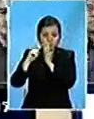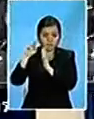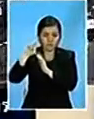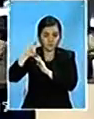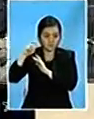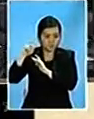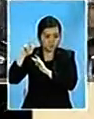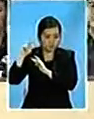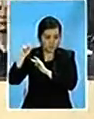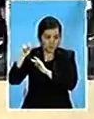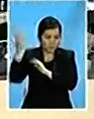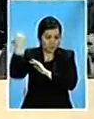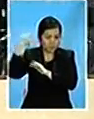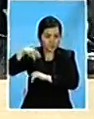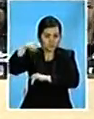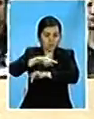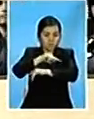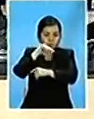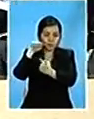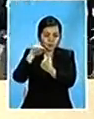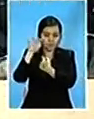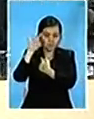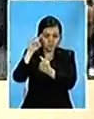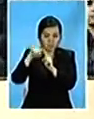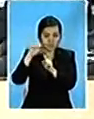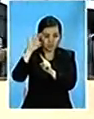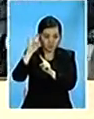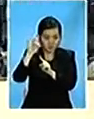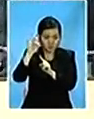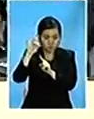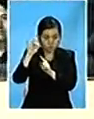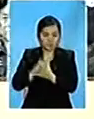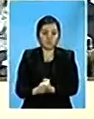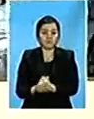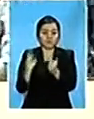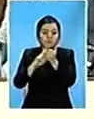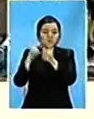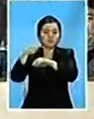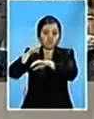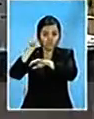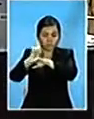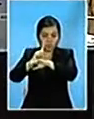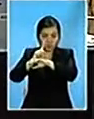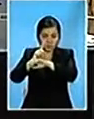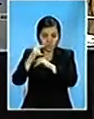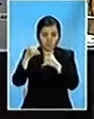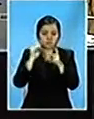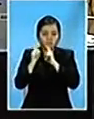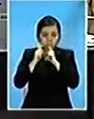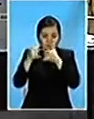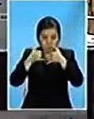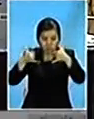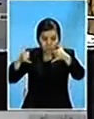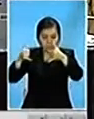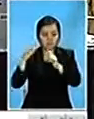ในวันพุธที่8สิงหาคมโดยมีท่านรองประธานท่านเจริญจันทร์กมลเข้าร่วมหารือด้วยพวกเร